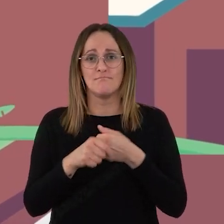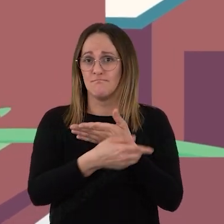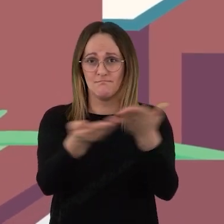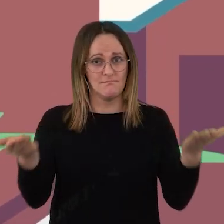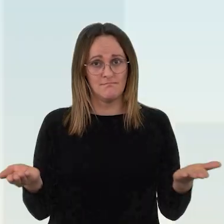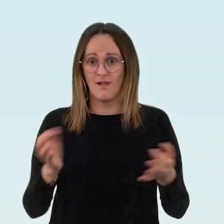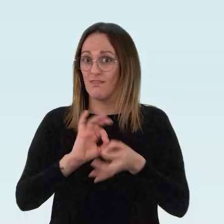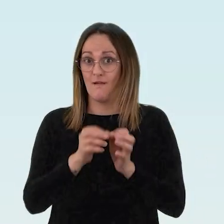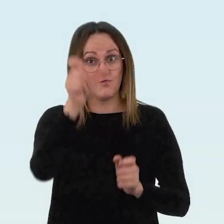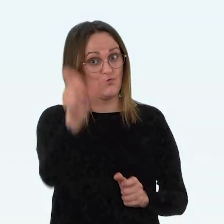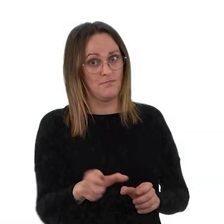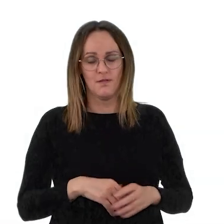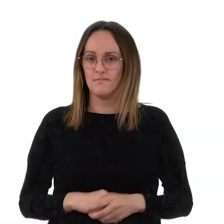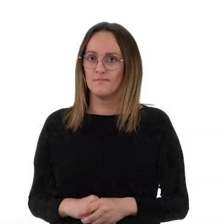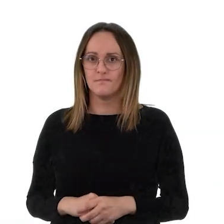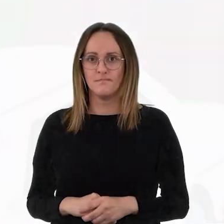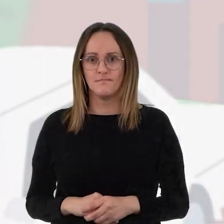się każdemu, nawet tobie.